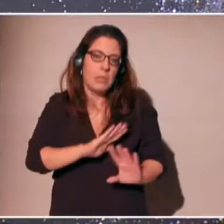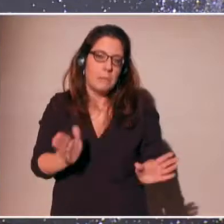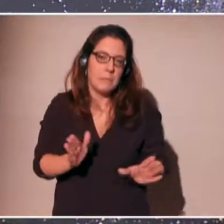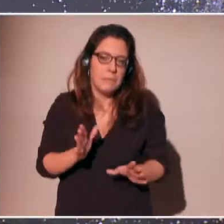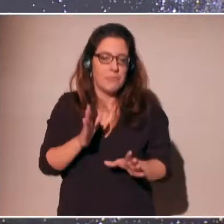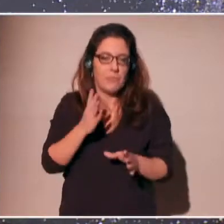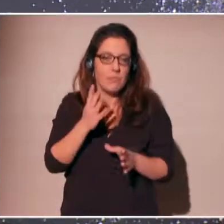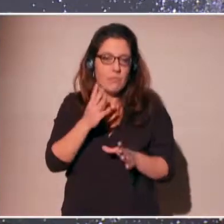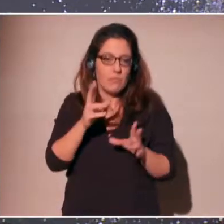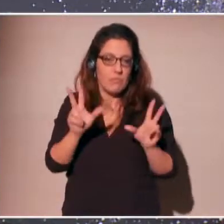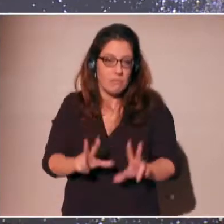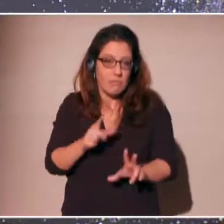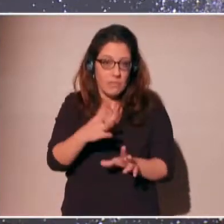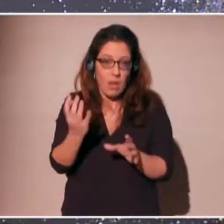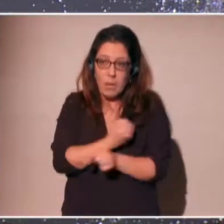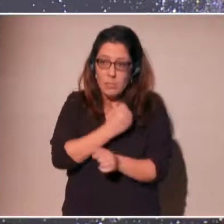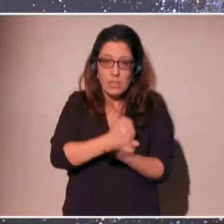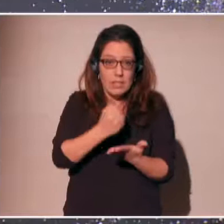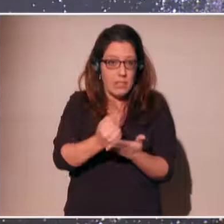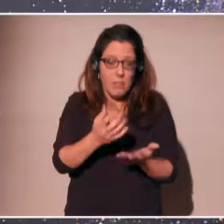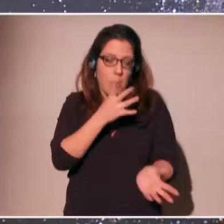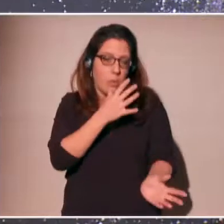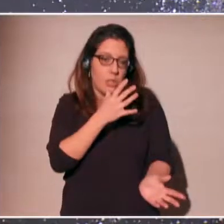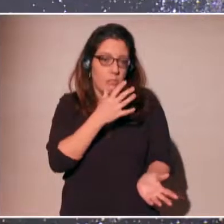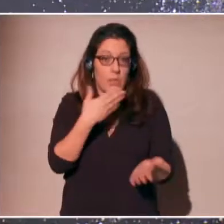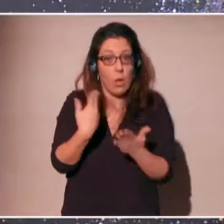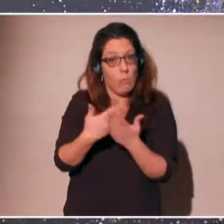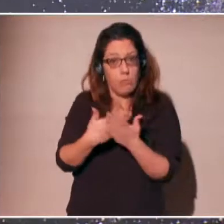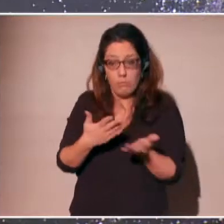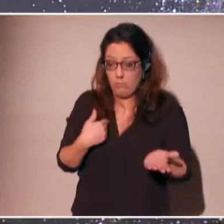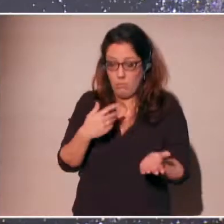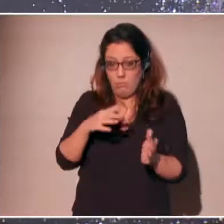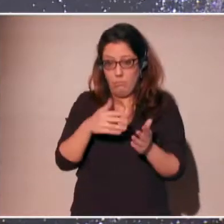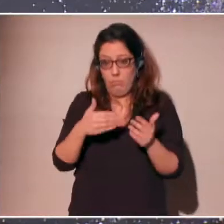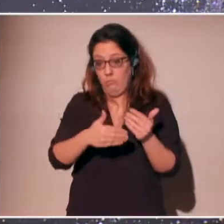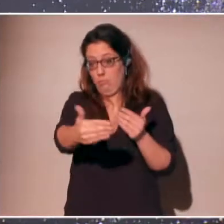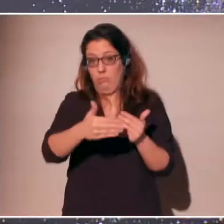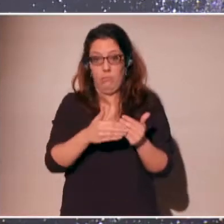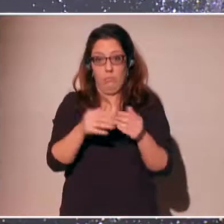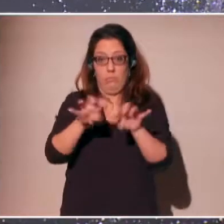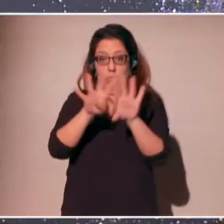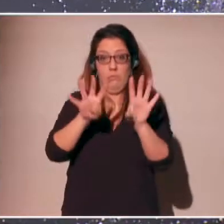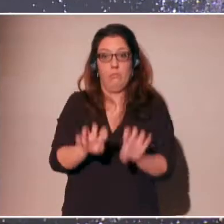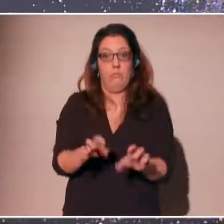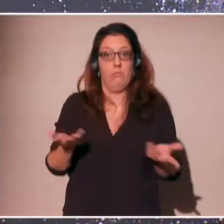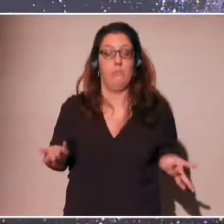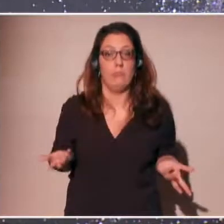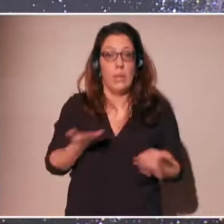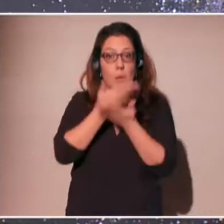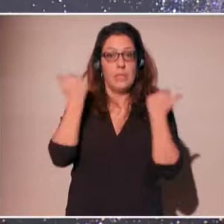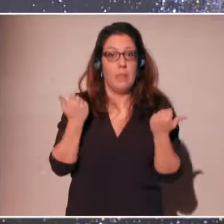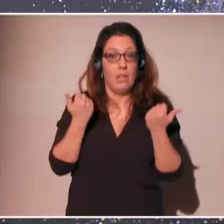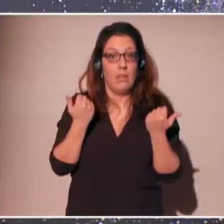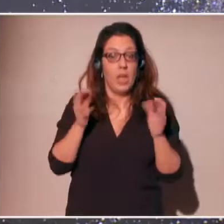Mais ce qui veut dire que finalement, nous ne savons pas encore. Et c'est pour ça que j'ai lancé ce projet en